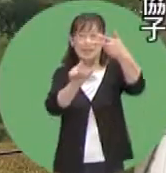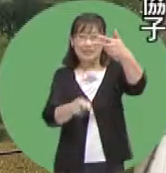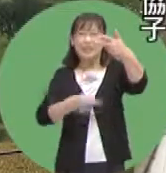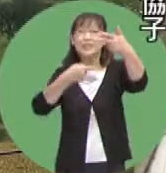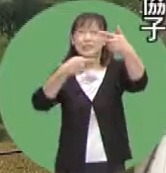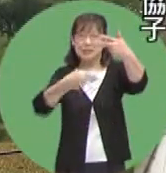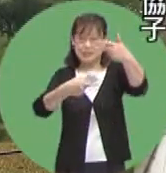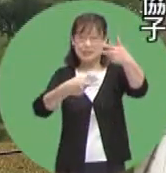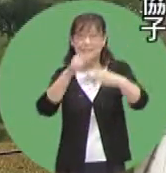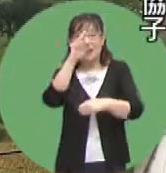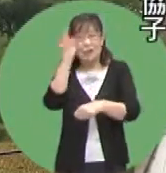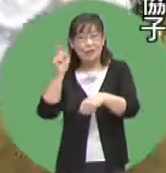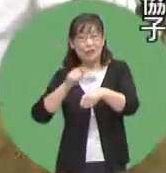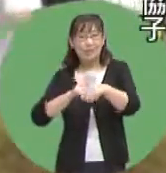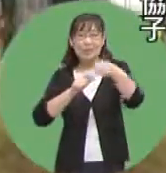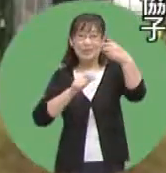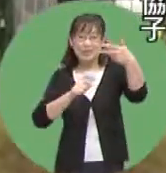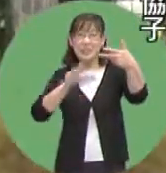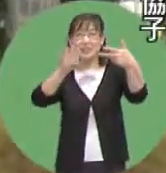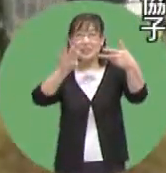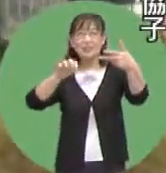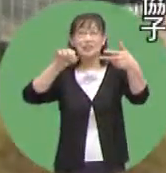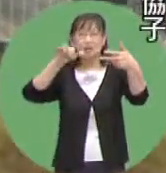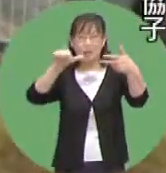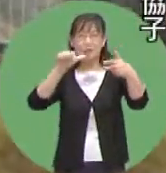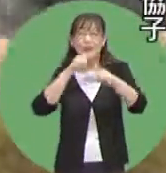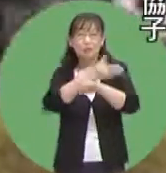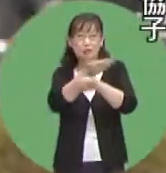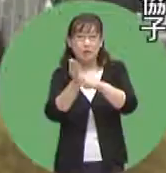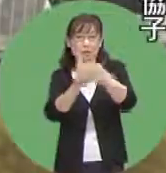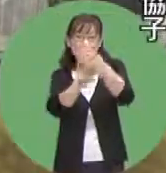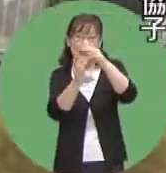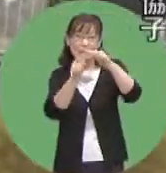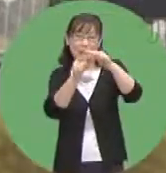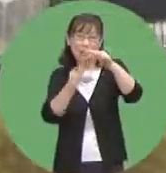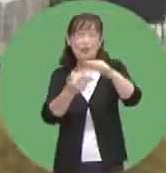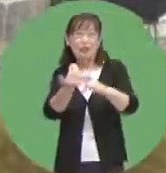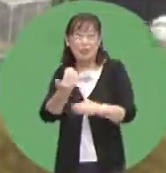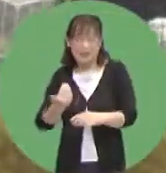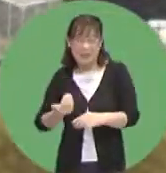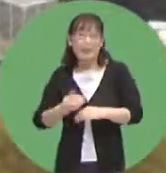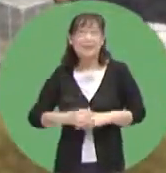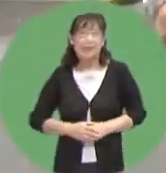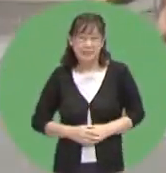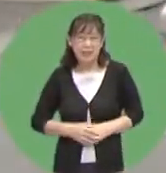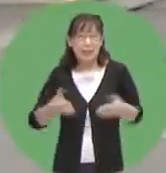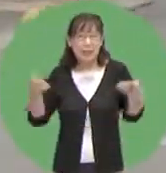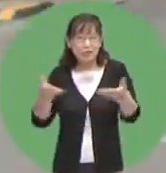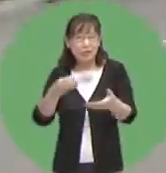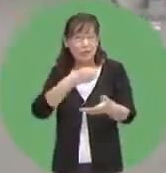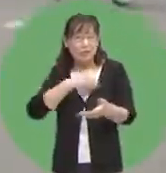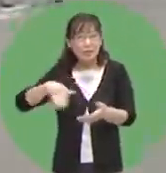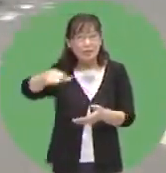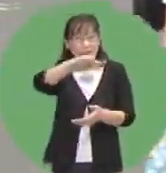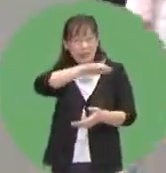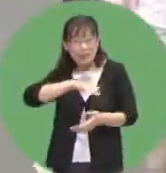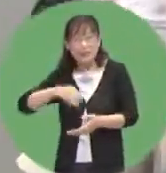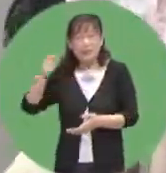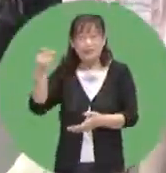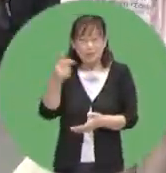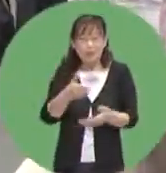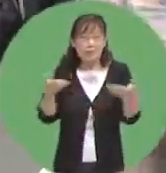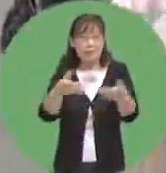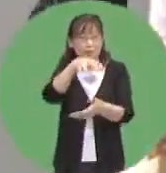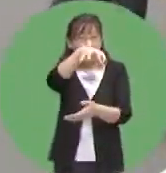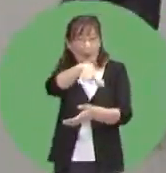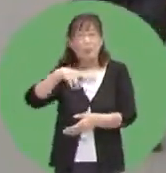月1日午前7時45分徳島県庁前、職員たちが足早に職場へと